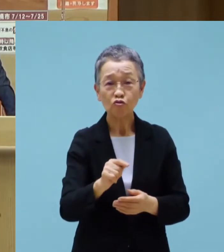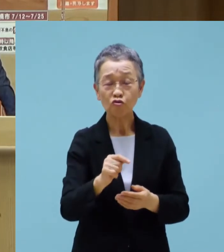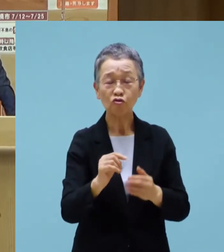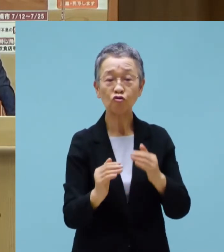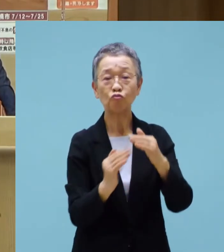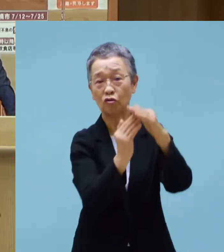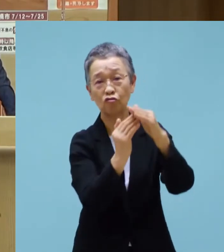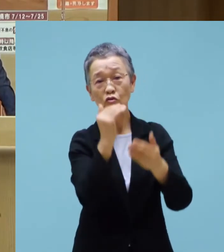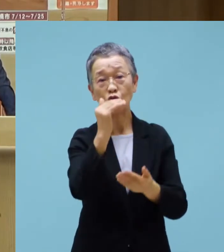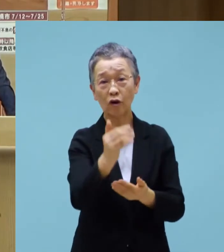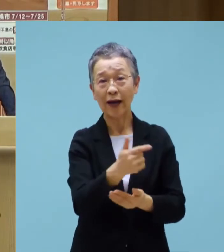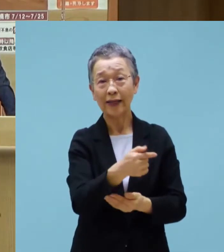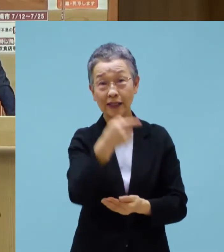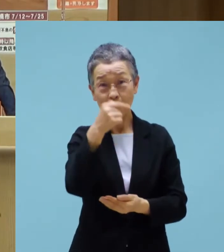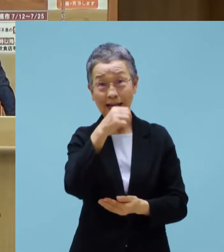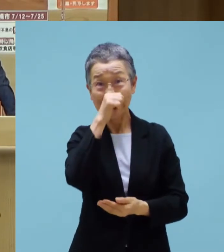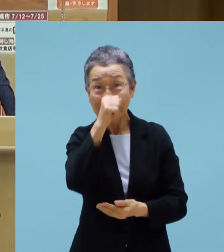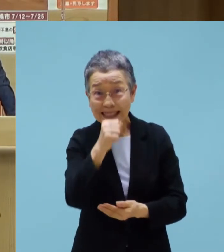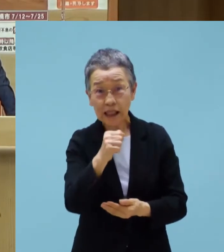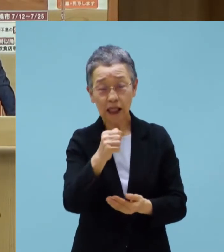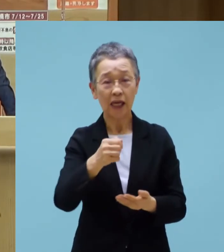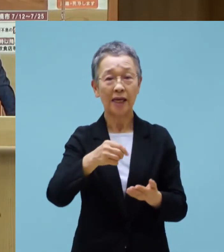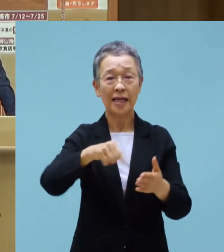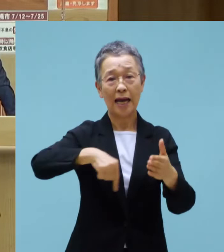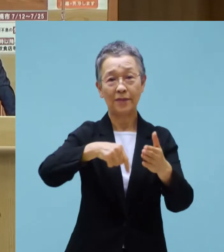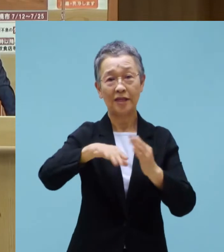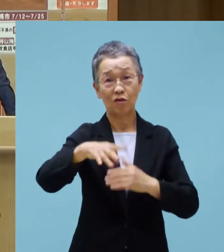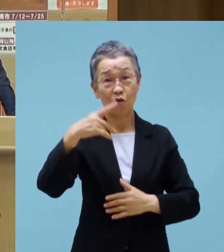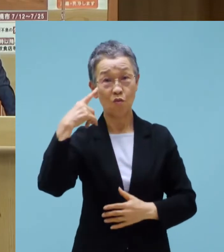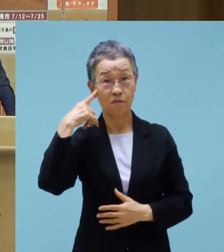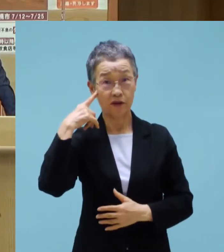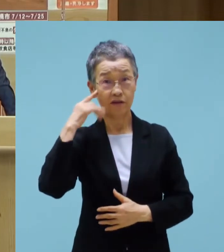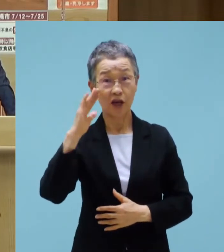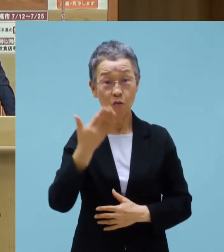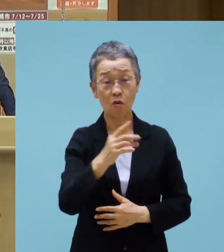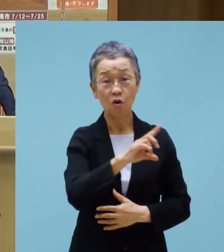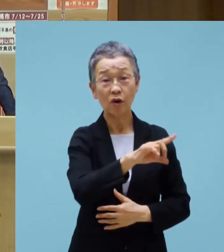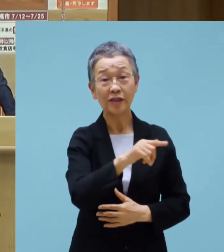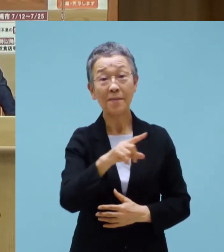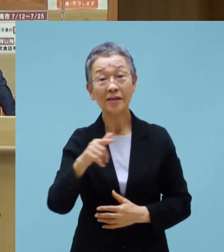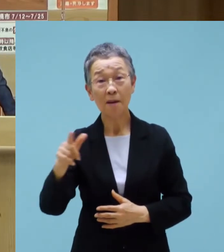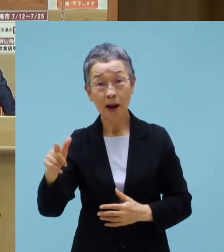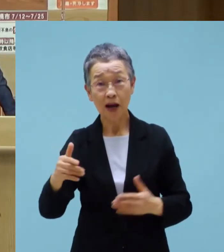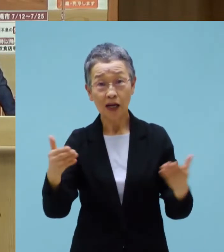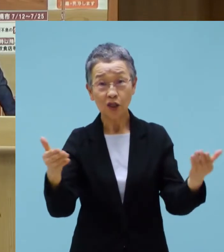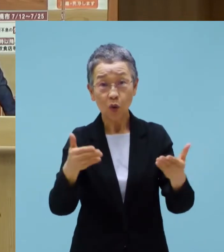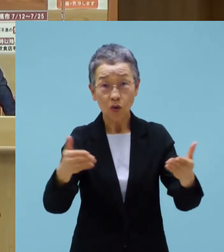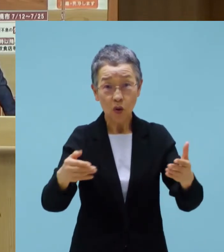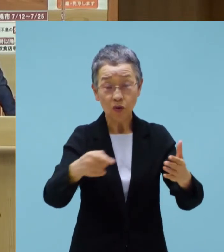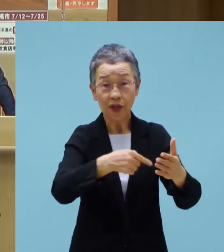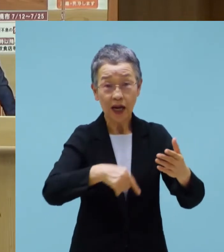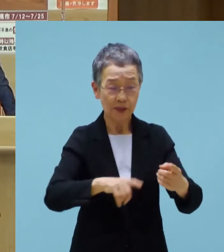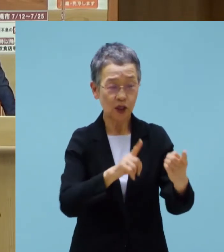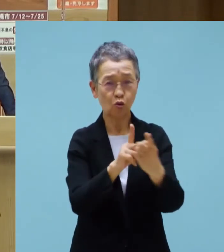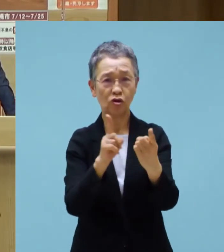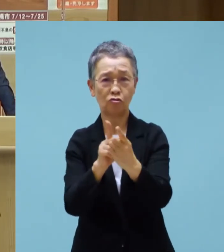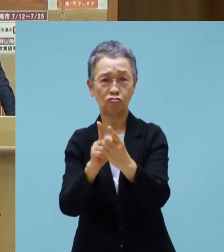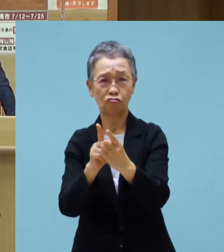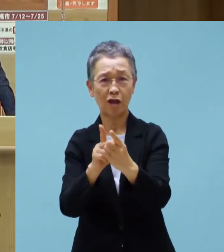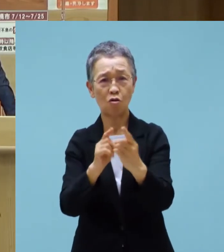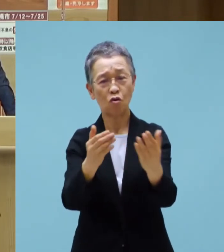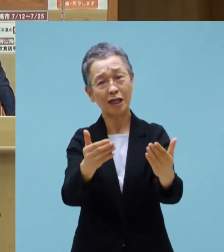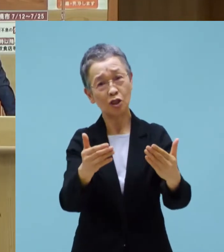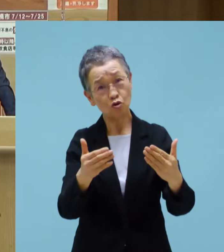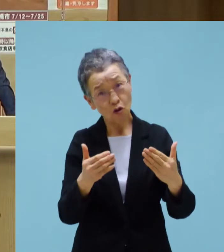ましい話だと思いますけども、さまざま直接対応しなければならない